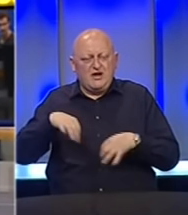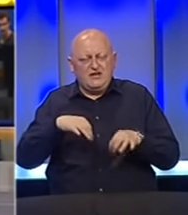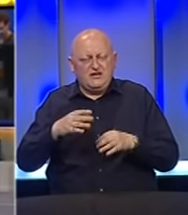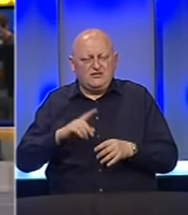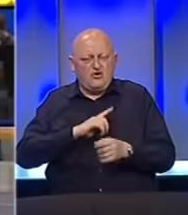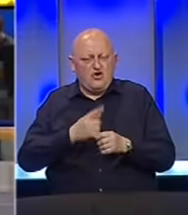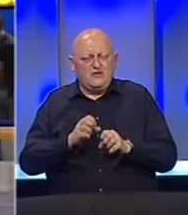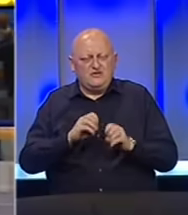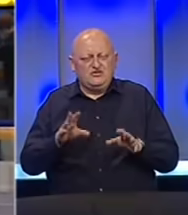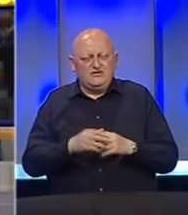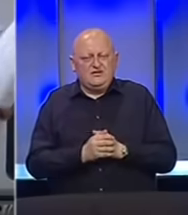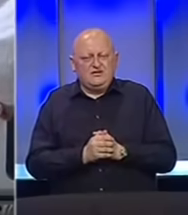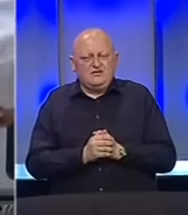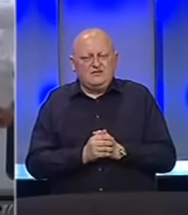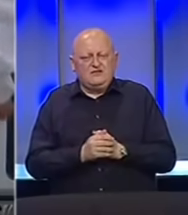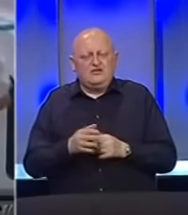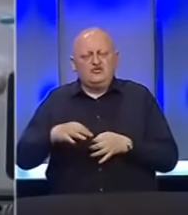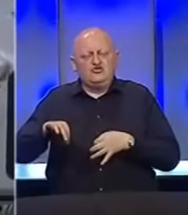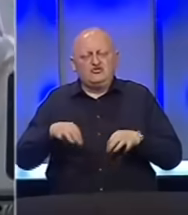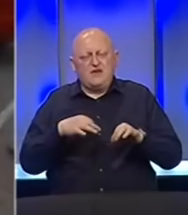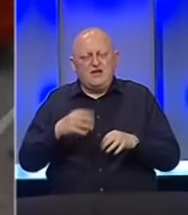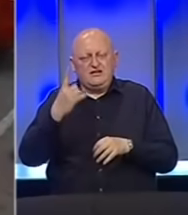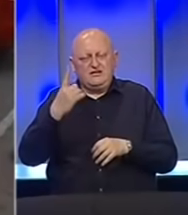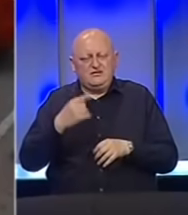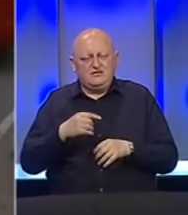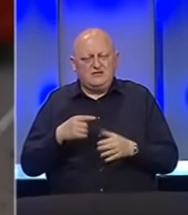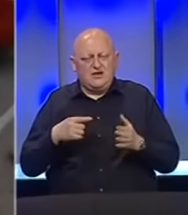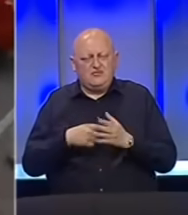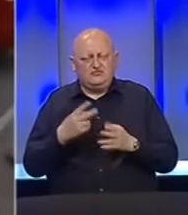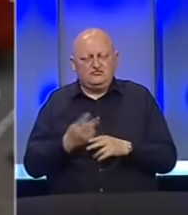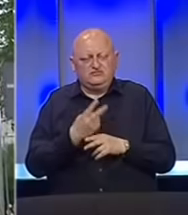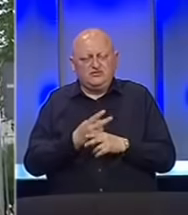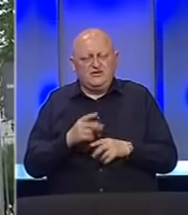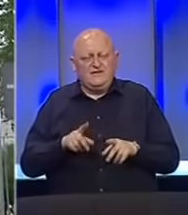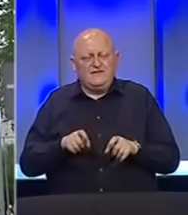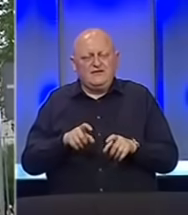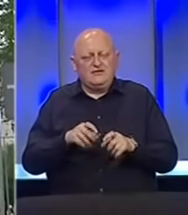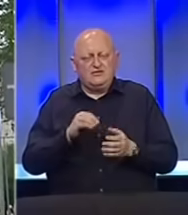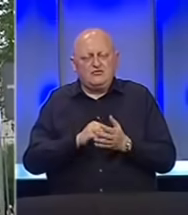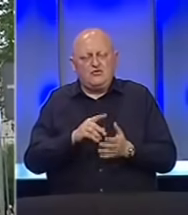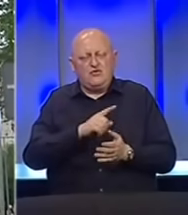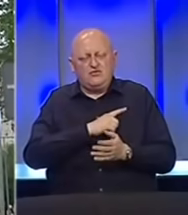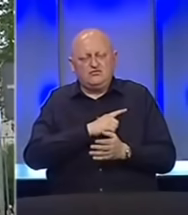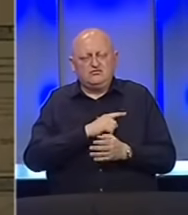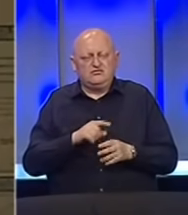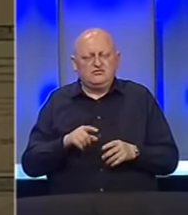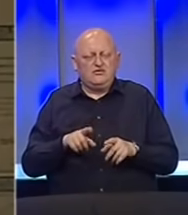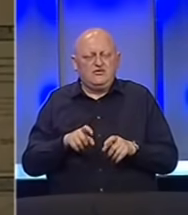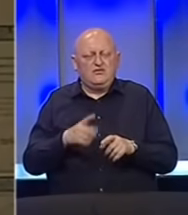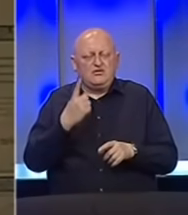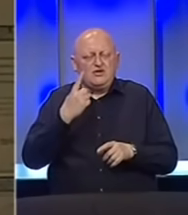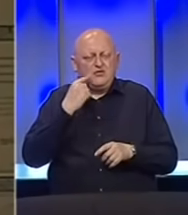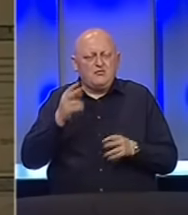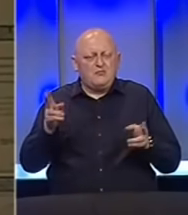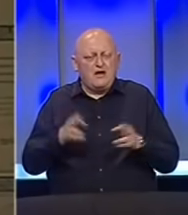vijesti. U Španiji, jednoj od najpogođenijih zemalja koronavirusom, broj preminulih od COVID-19 u jednom